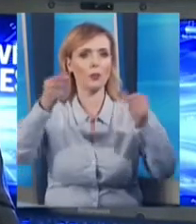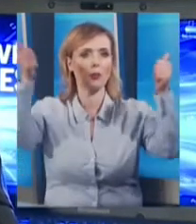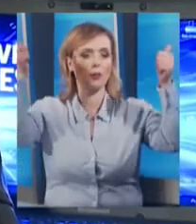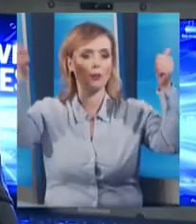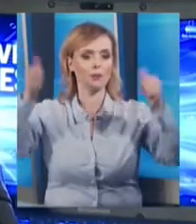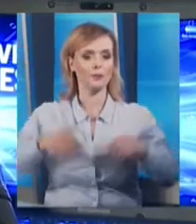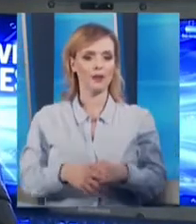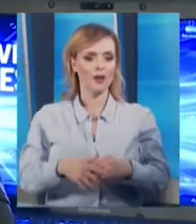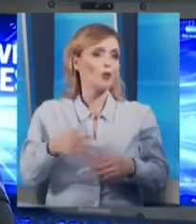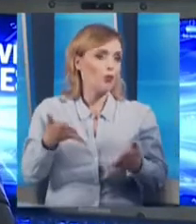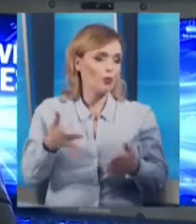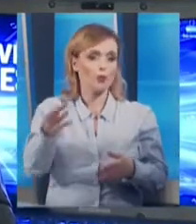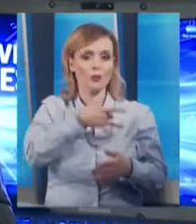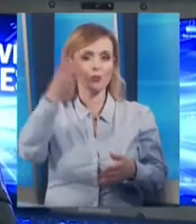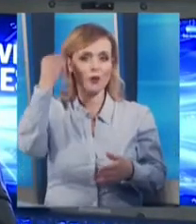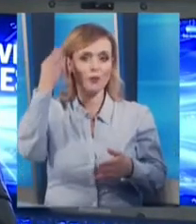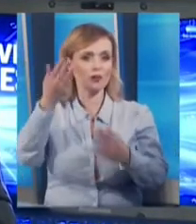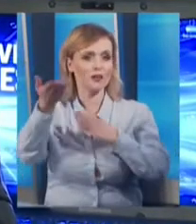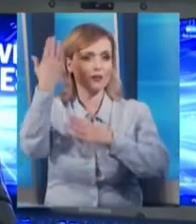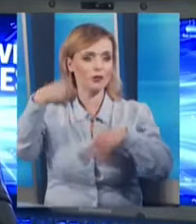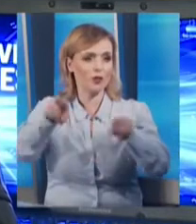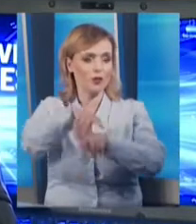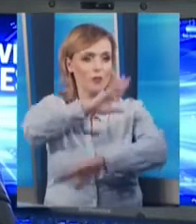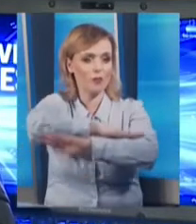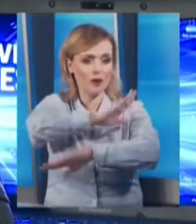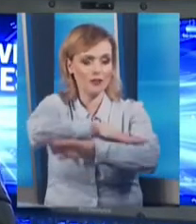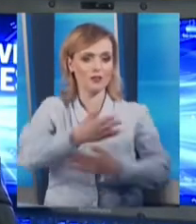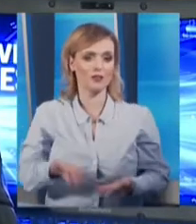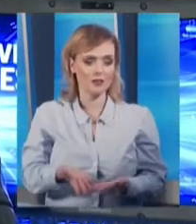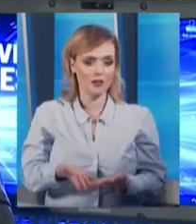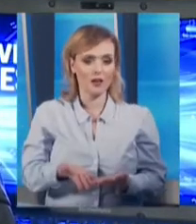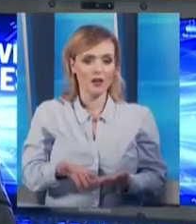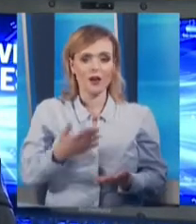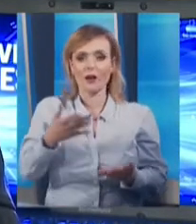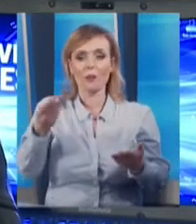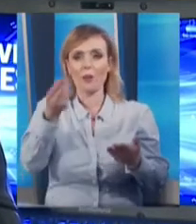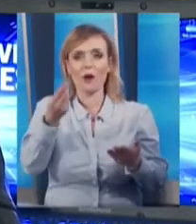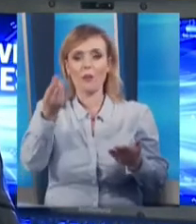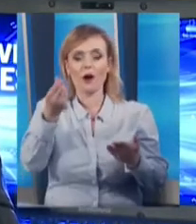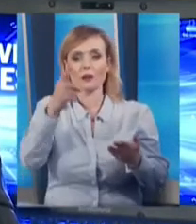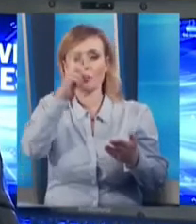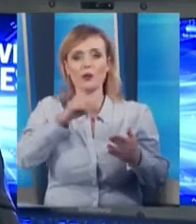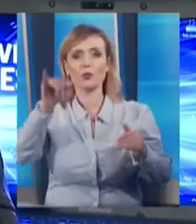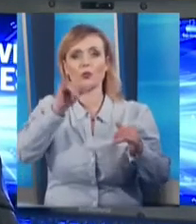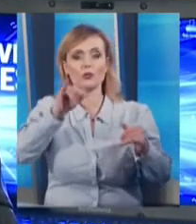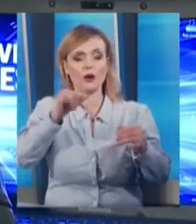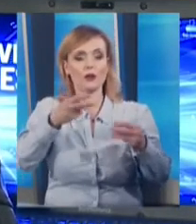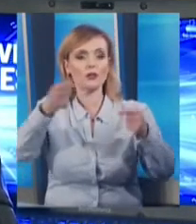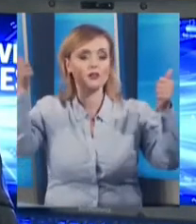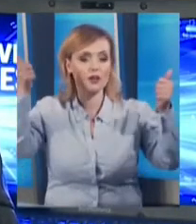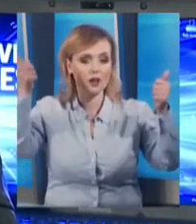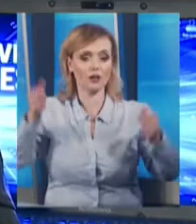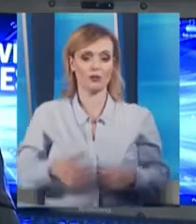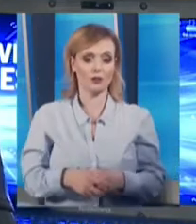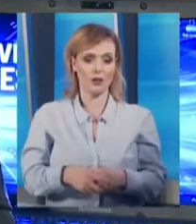reputația justificată de ciur prin care se strecoară banii, miliarduri și nu doar,